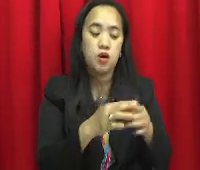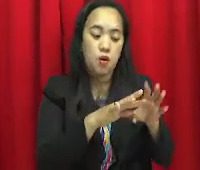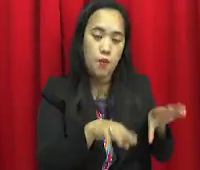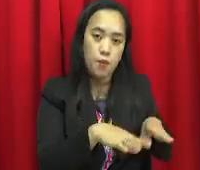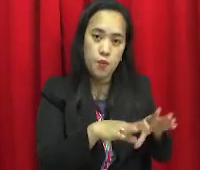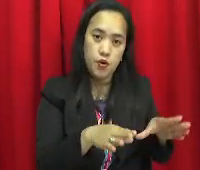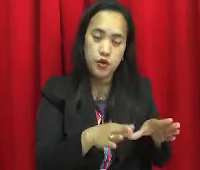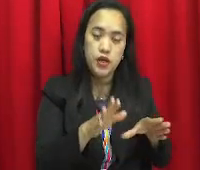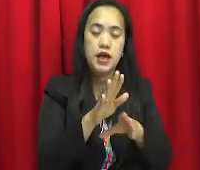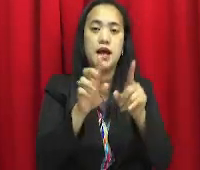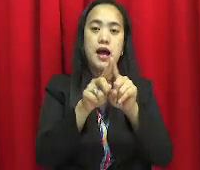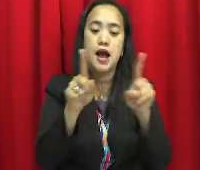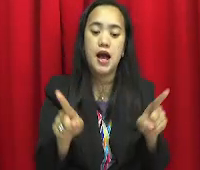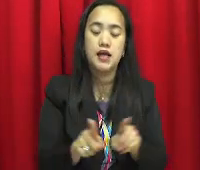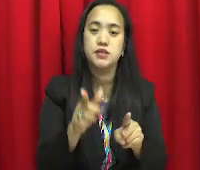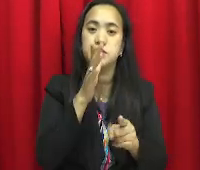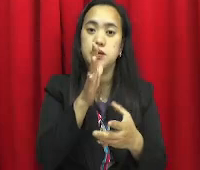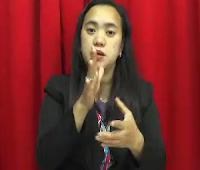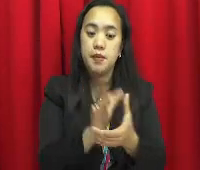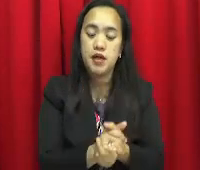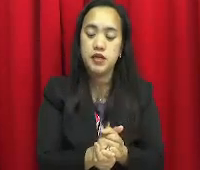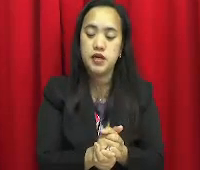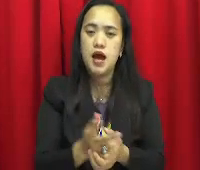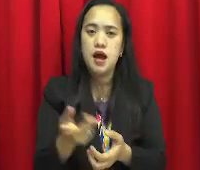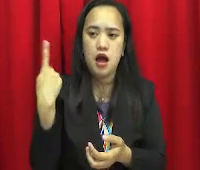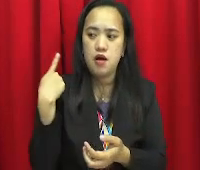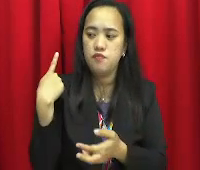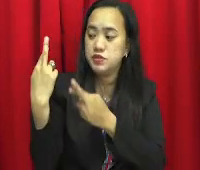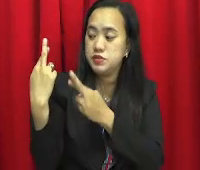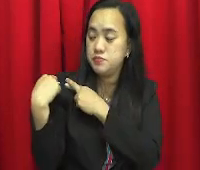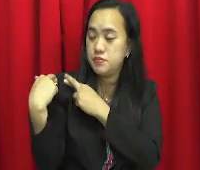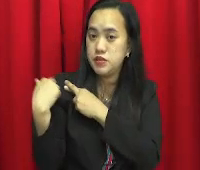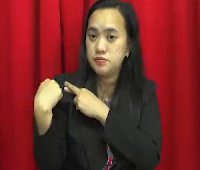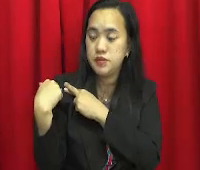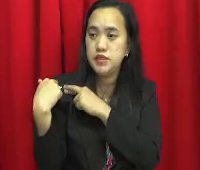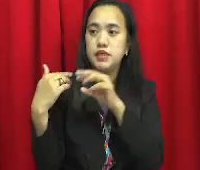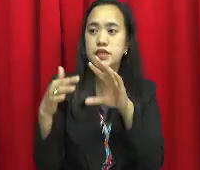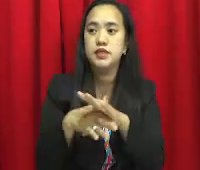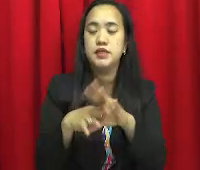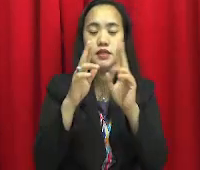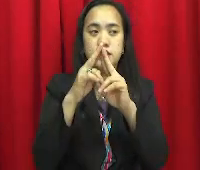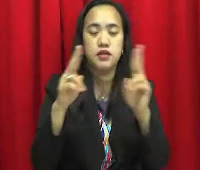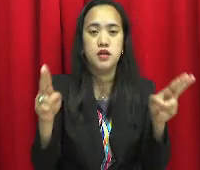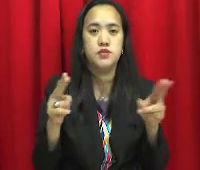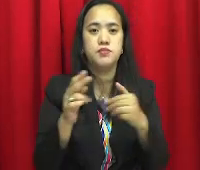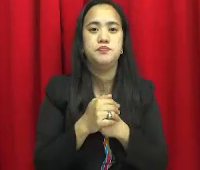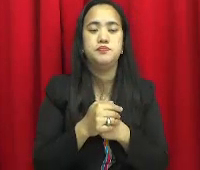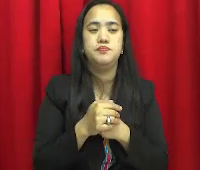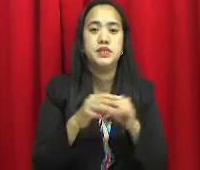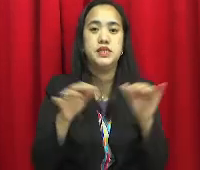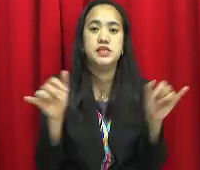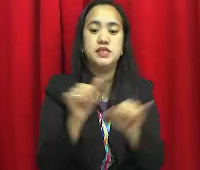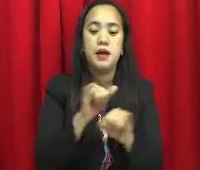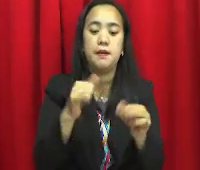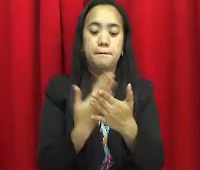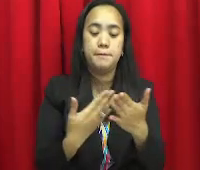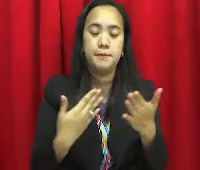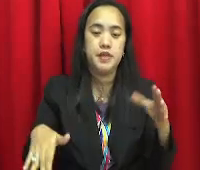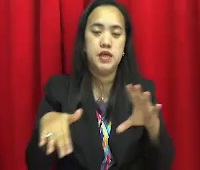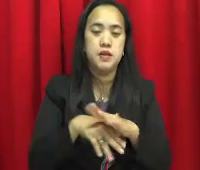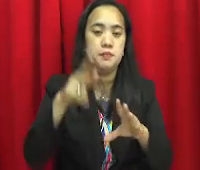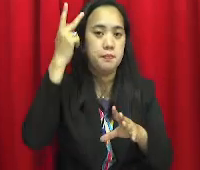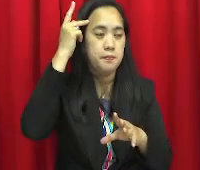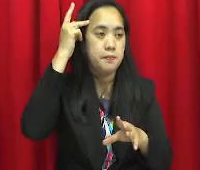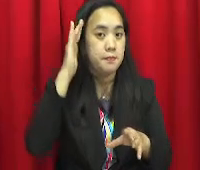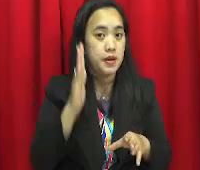bilang isang asawang babae. You know, parang katulad sa amin bilang pastor. You see, kung ako may mapagod sa trabaho ko, sa pagiging